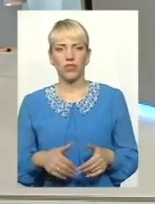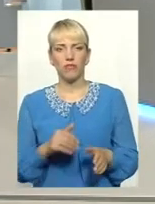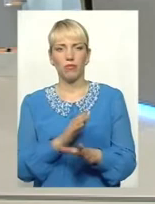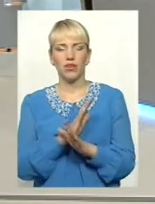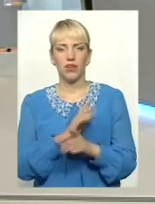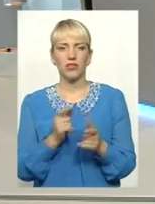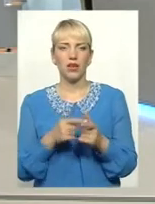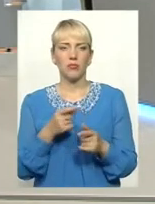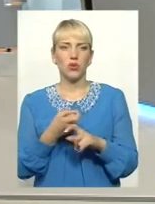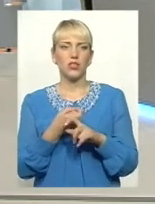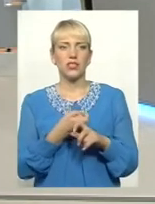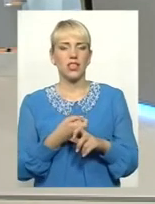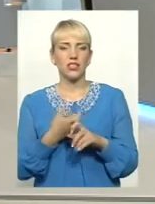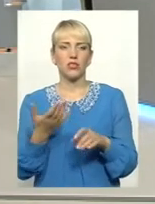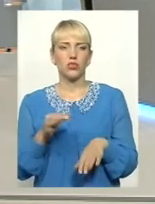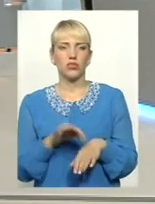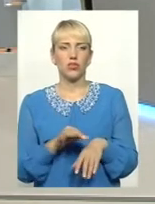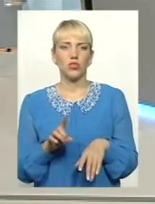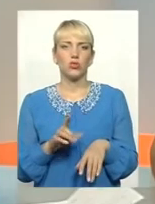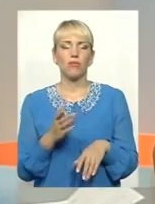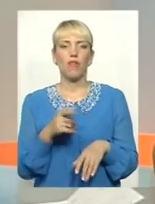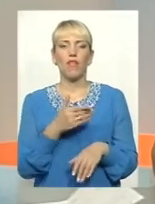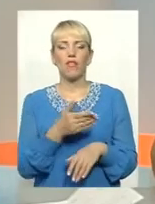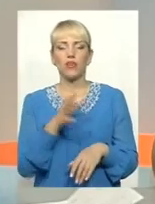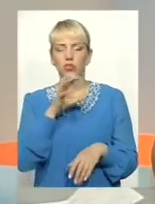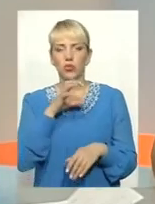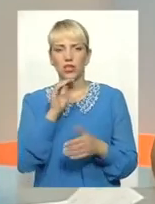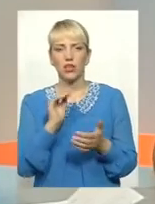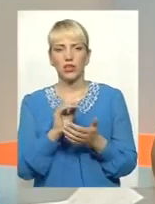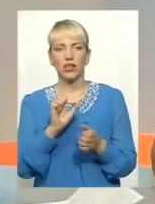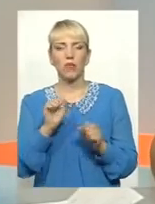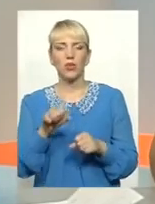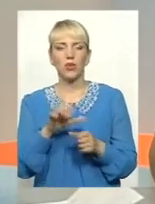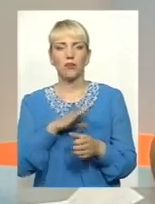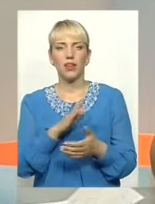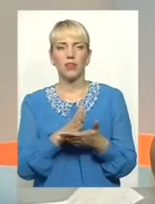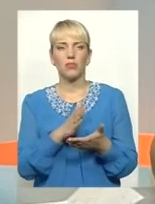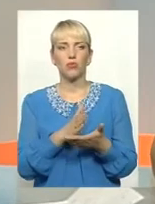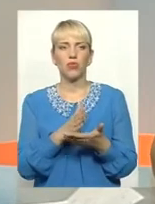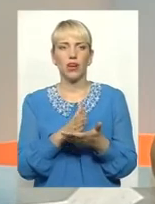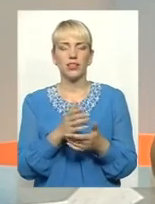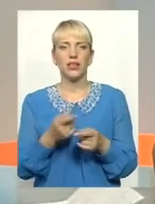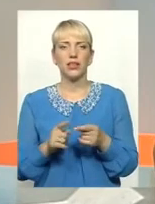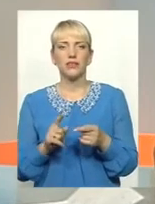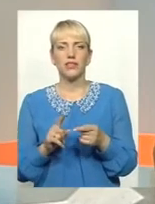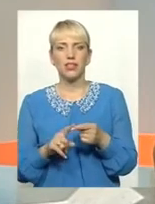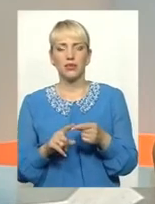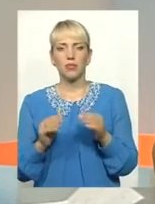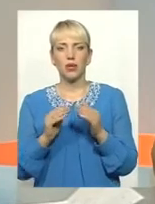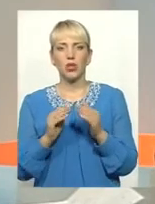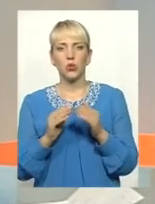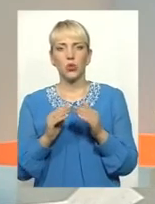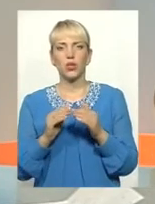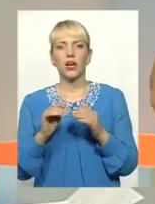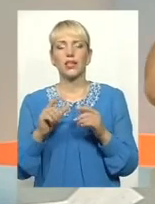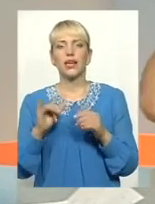заражаються якоюсь хворобою. Щоб вони могли перебувати в цих притулках і якось популяризувати це. От